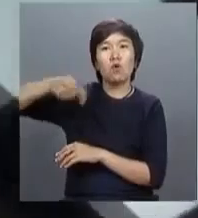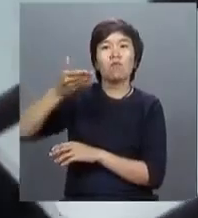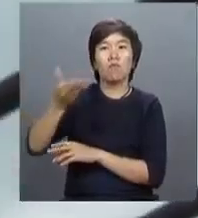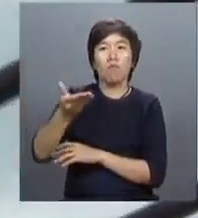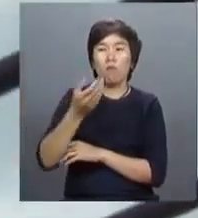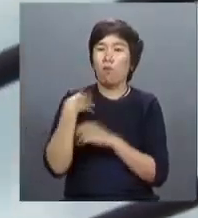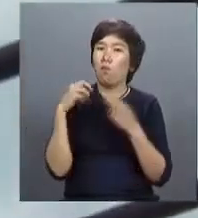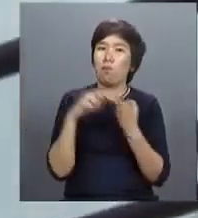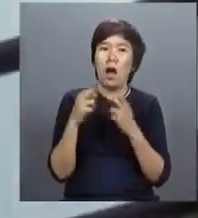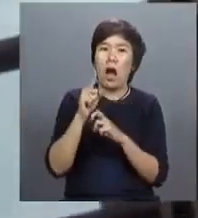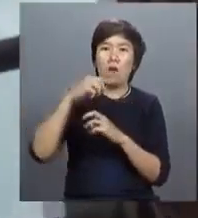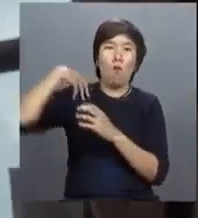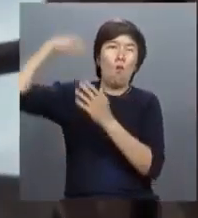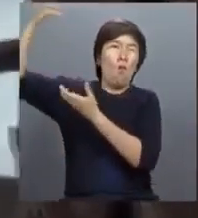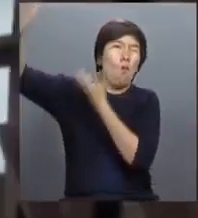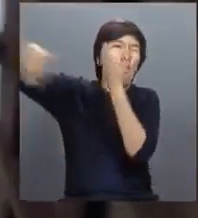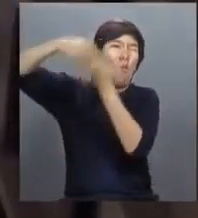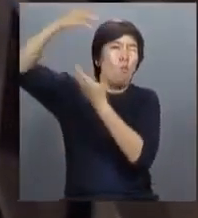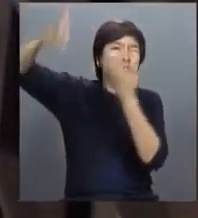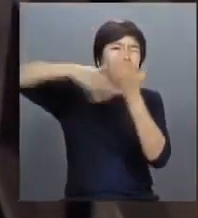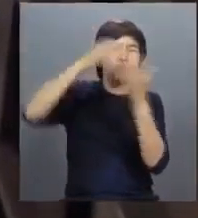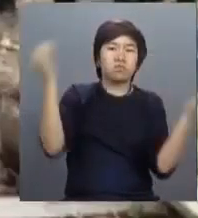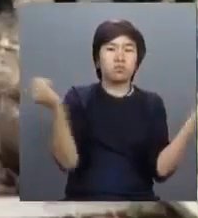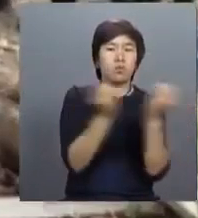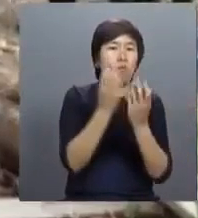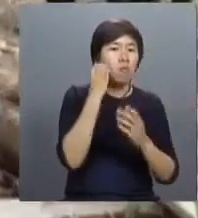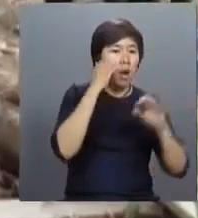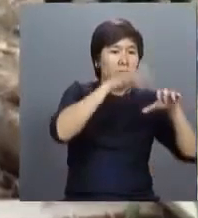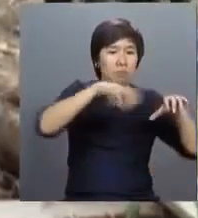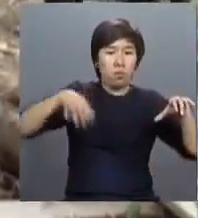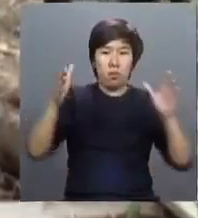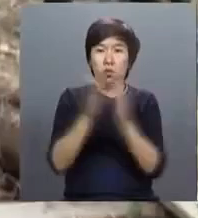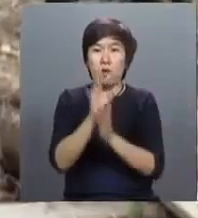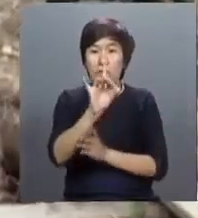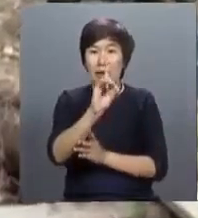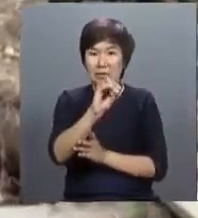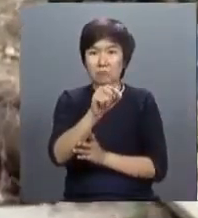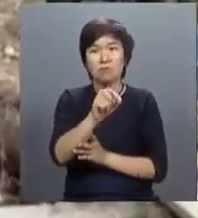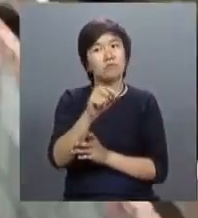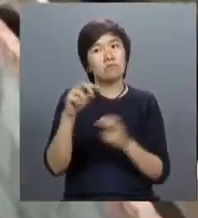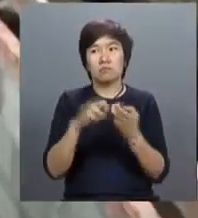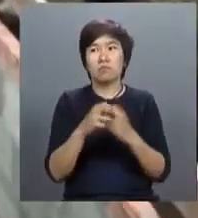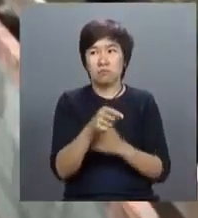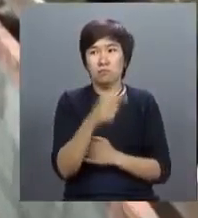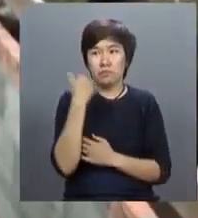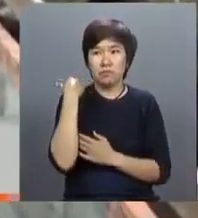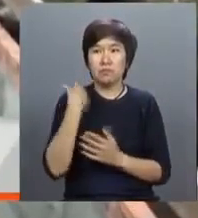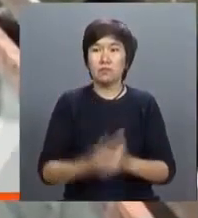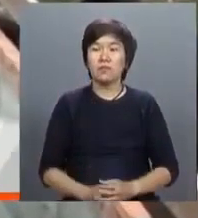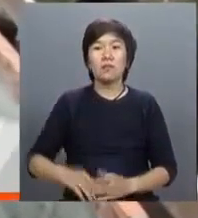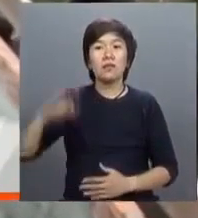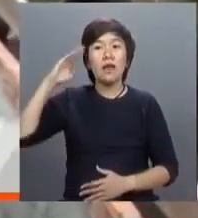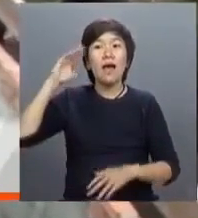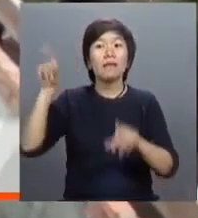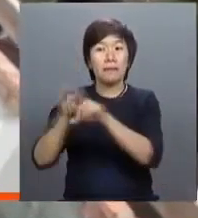ากเสียหายจากพายุฤดูร้อนกว่า80หลังเช่นเดียวกับทหารจากมณฑลทหารบกที่22ค่ายสรรพสิทธิประส